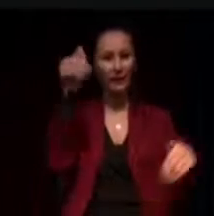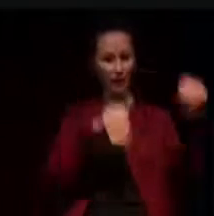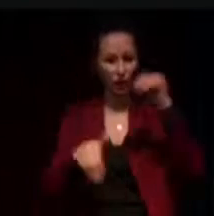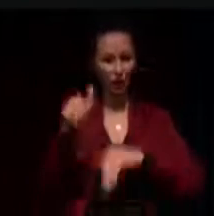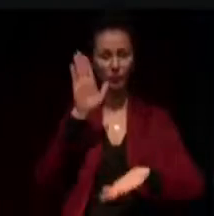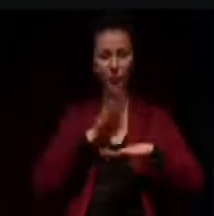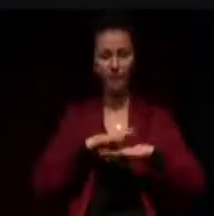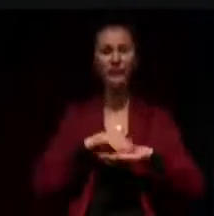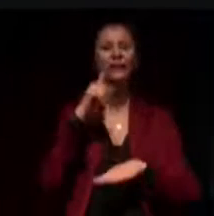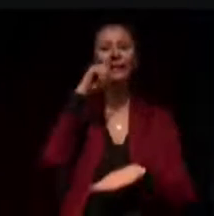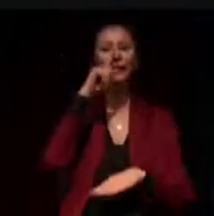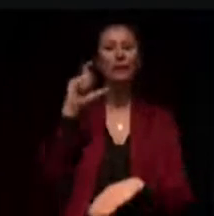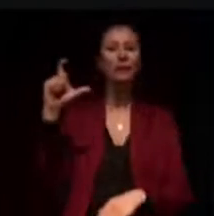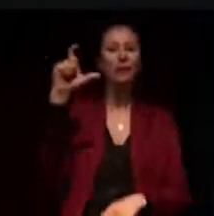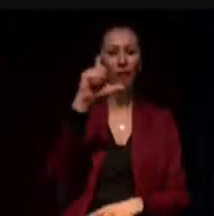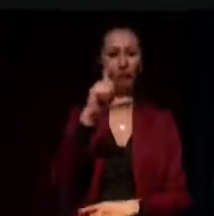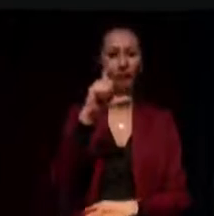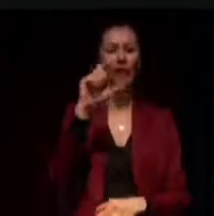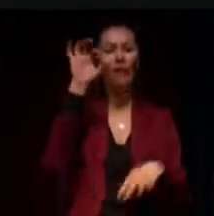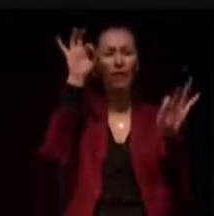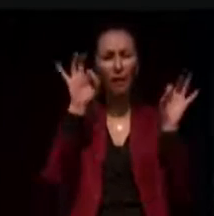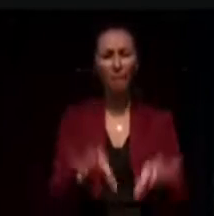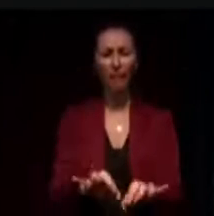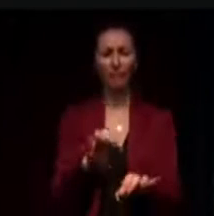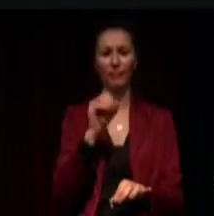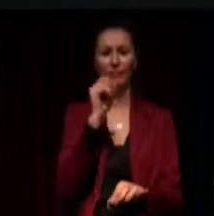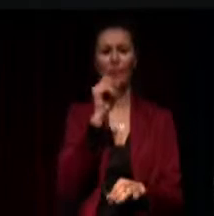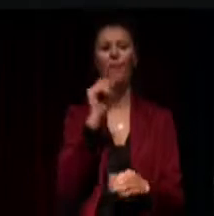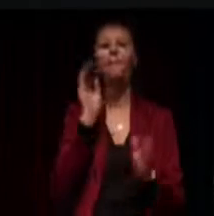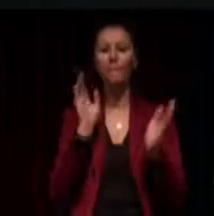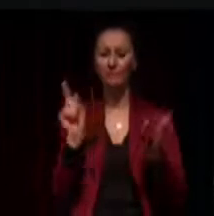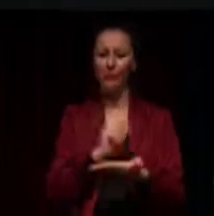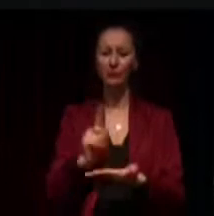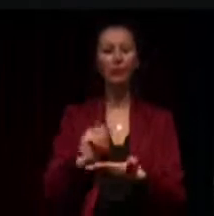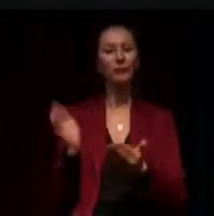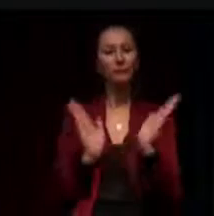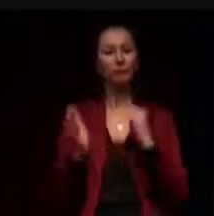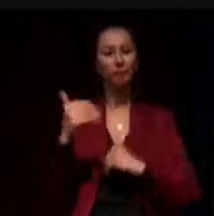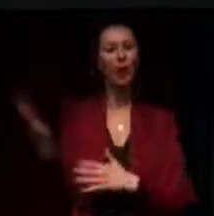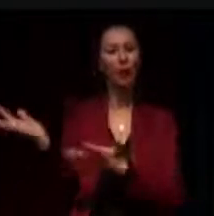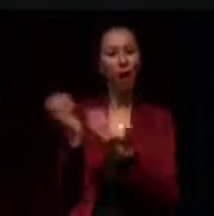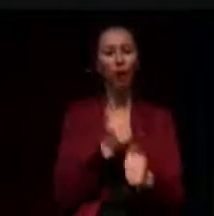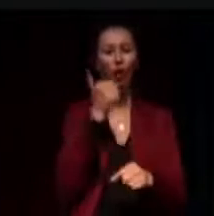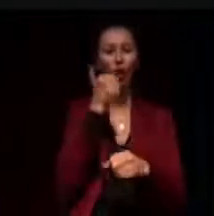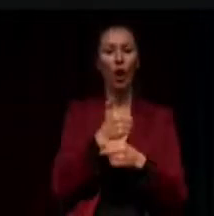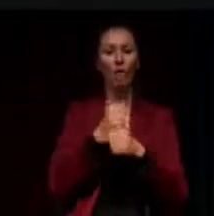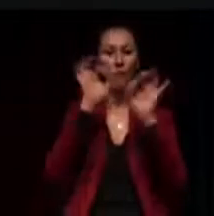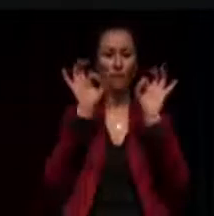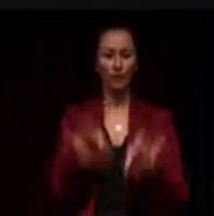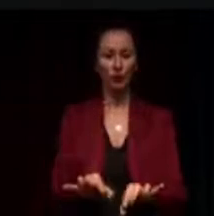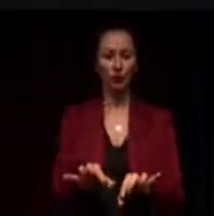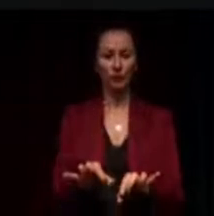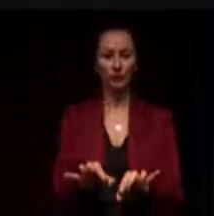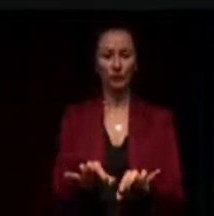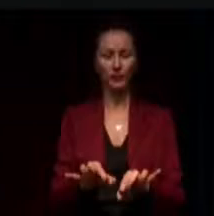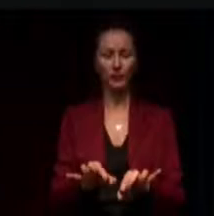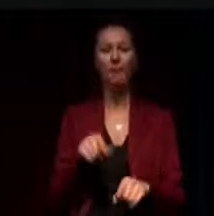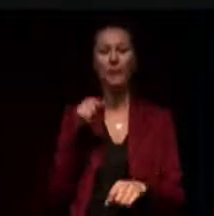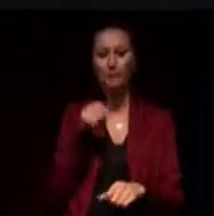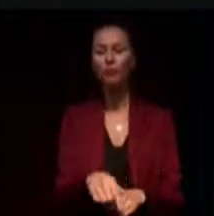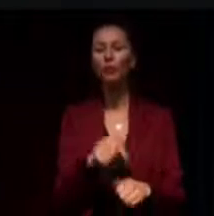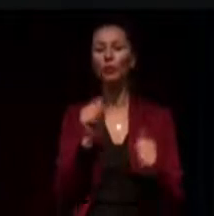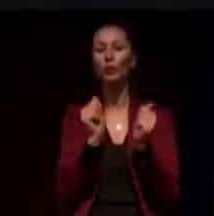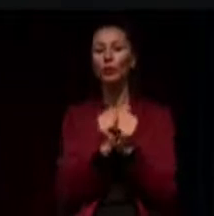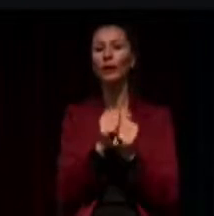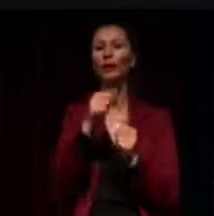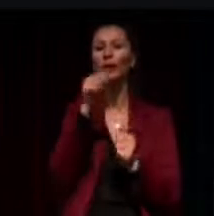yapıldı ve Nisan ayının hemen başında mazbatasını alarak göreve başladı. Ve bunun